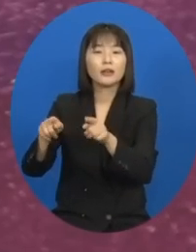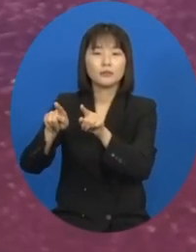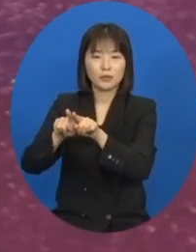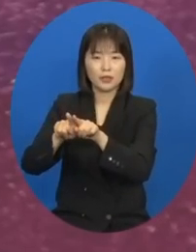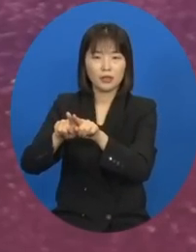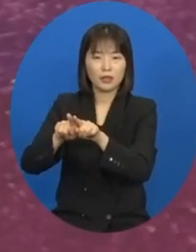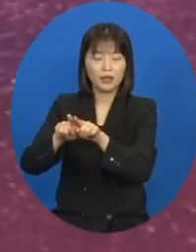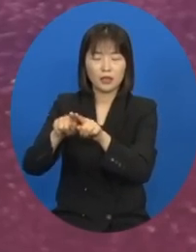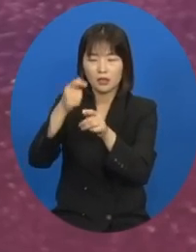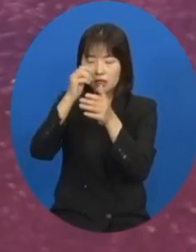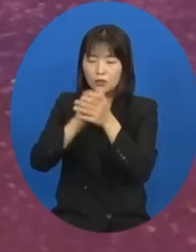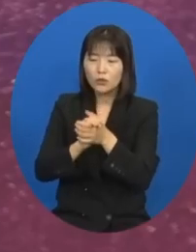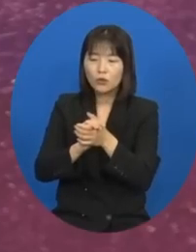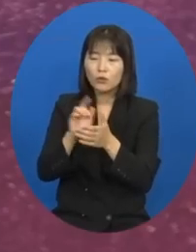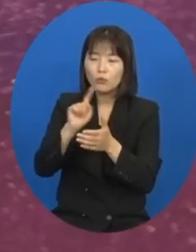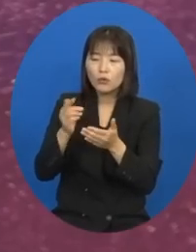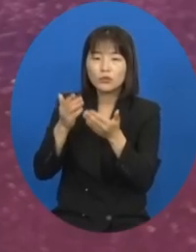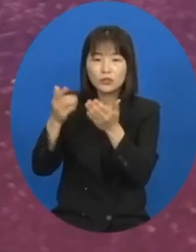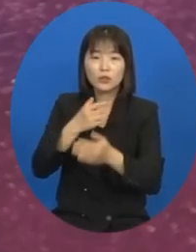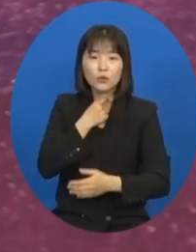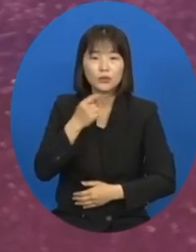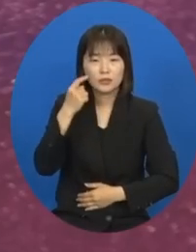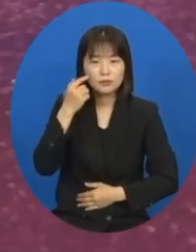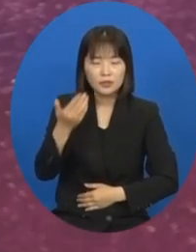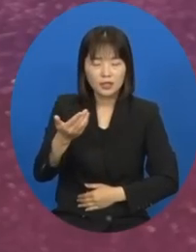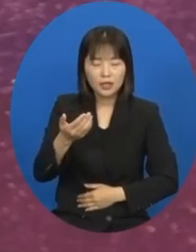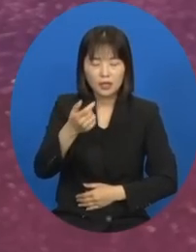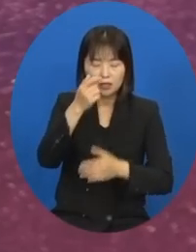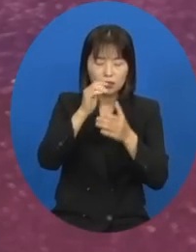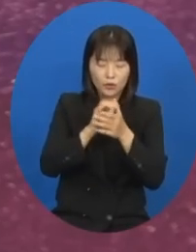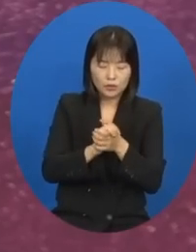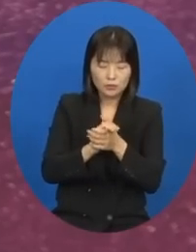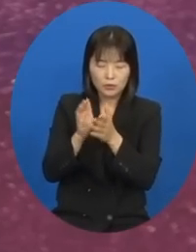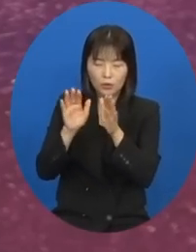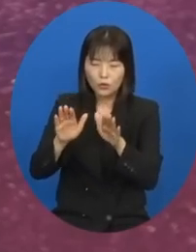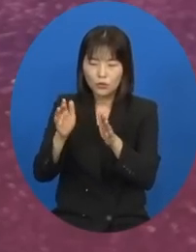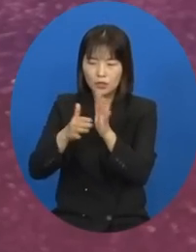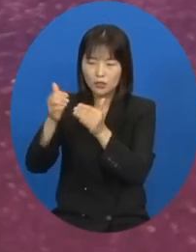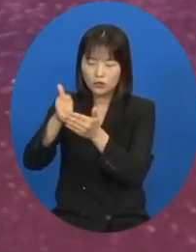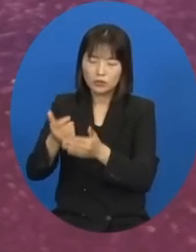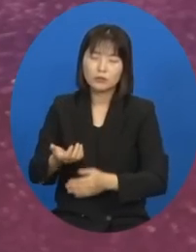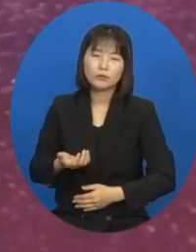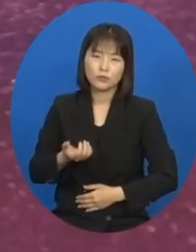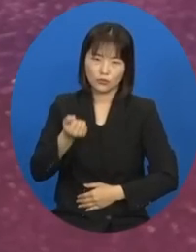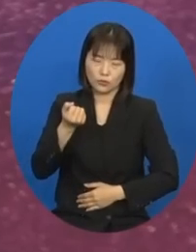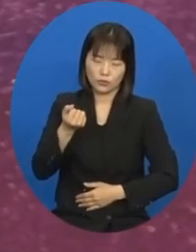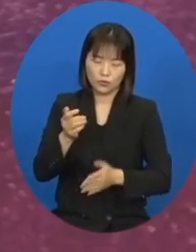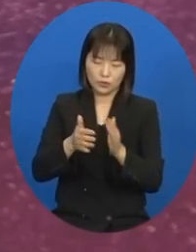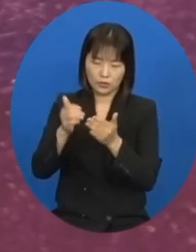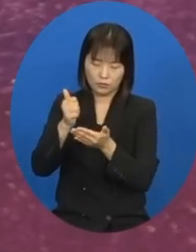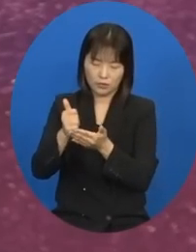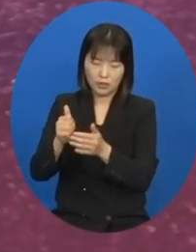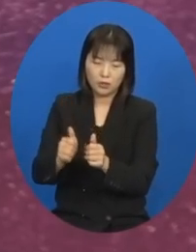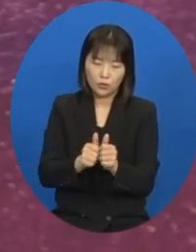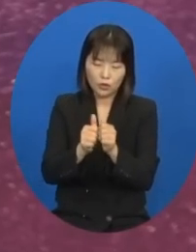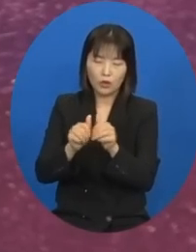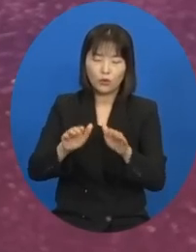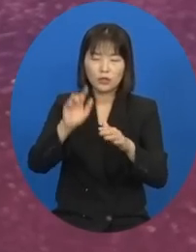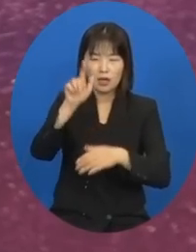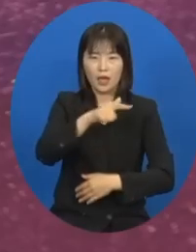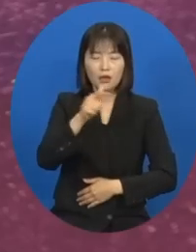어떤 기도를 하기 원하십니까 기도하시며 오늘도 예수님을 누리시고 예수님과 동행하시는 오늘의 하루가